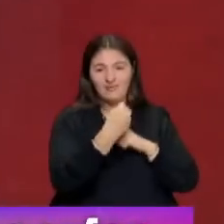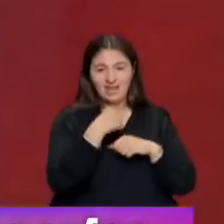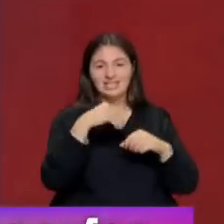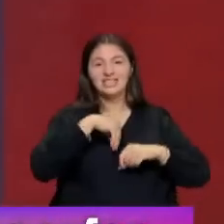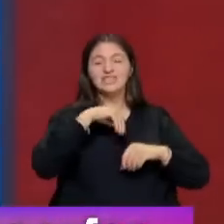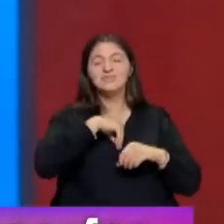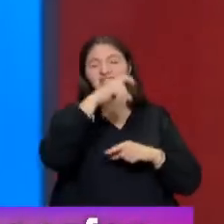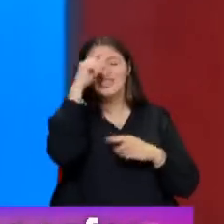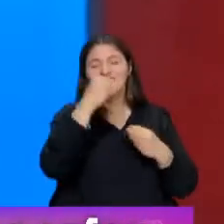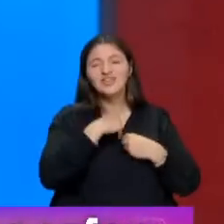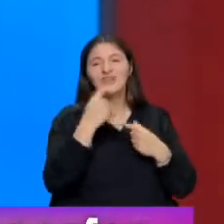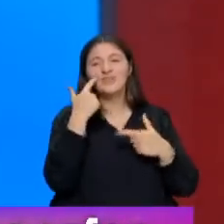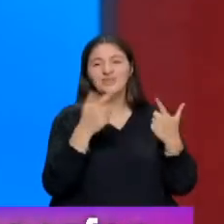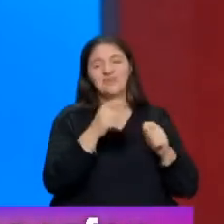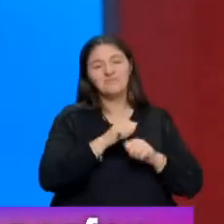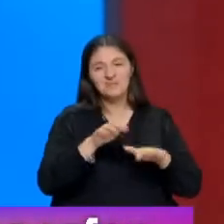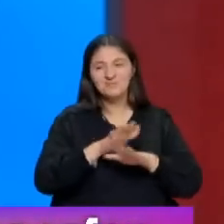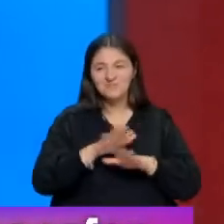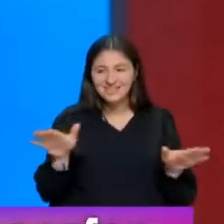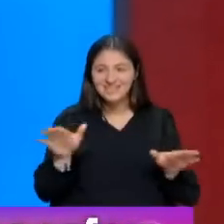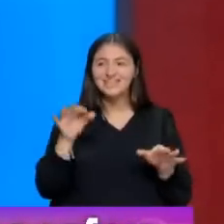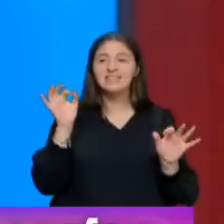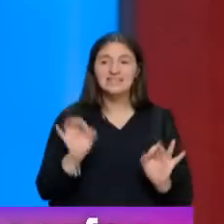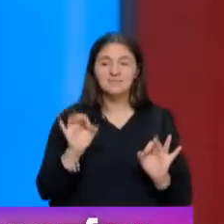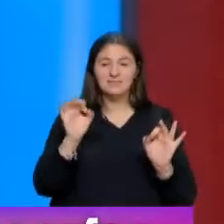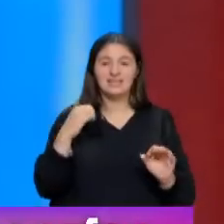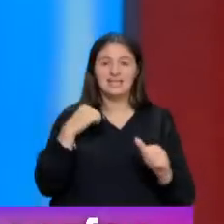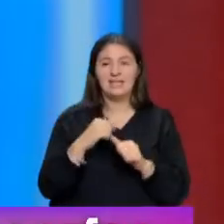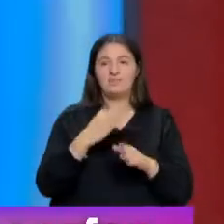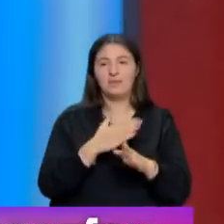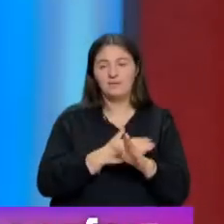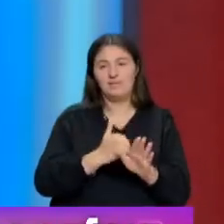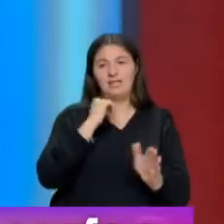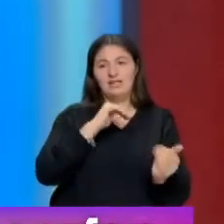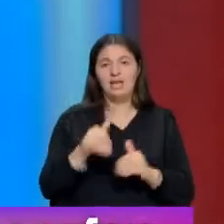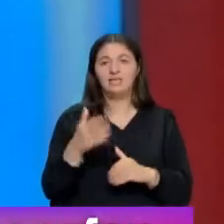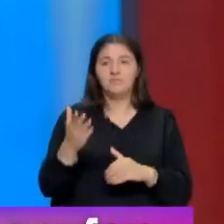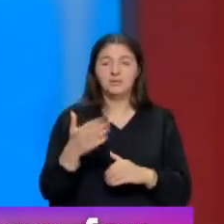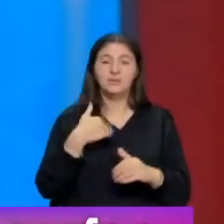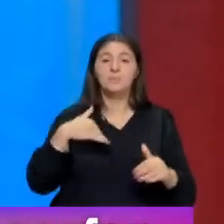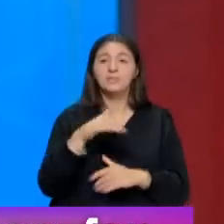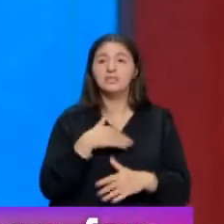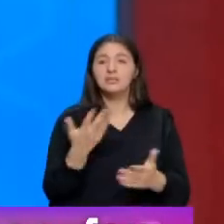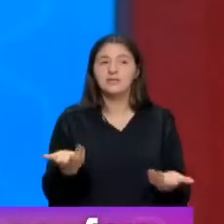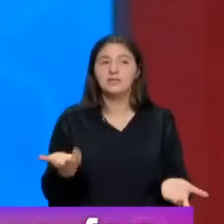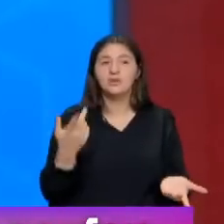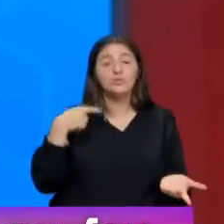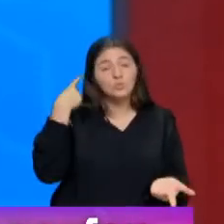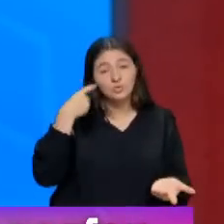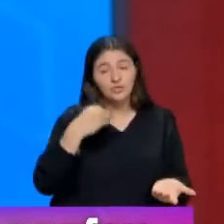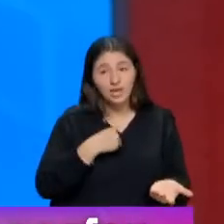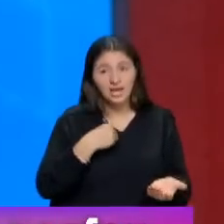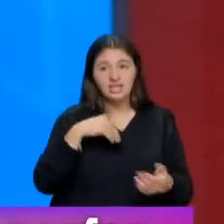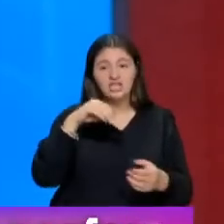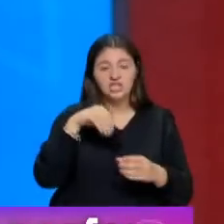içimizi ısıtacak görüntüler onları da paylaştık şimdi yine memleketimize döndüğümüzde bizi düşündüren